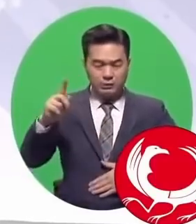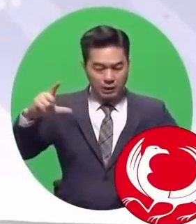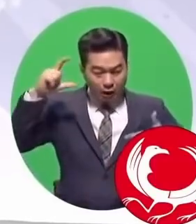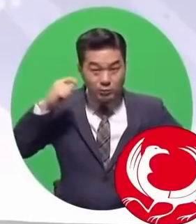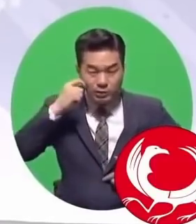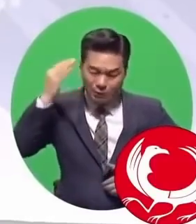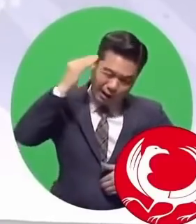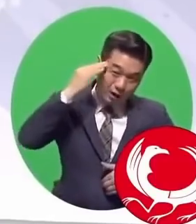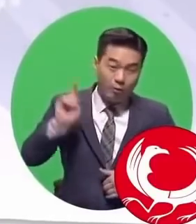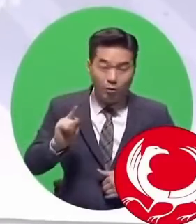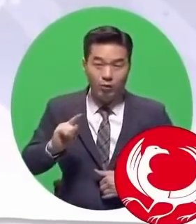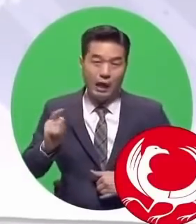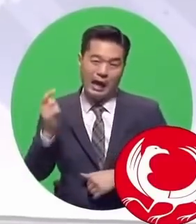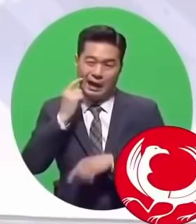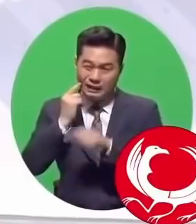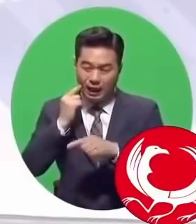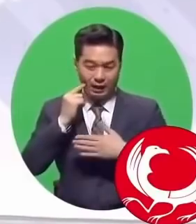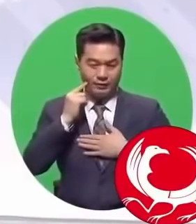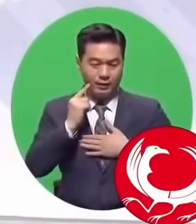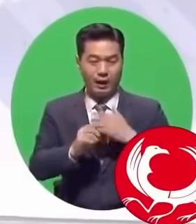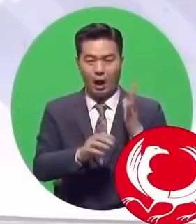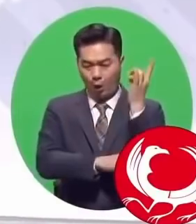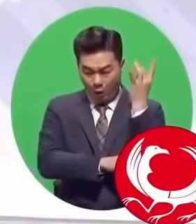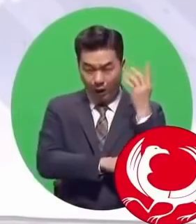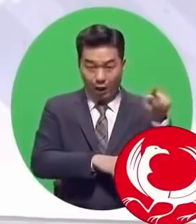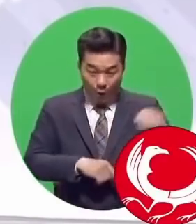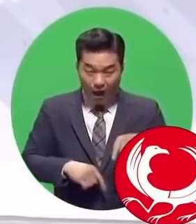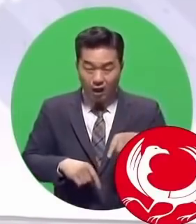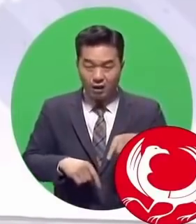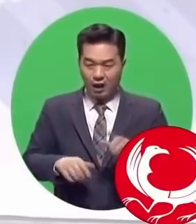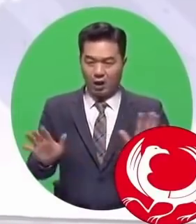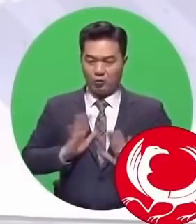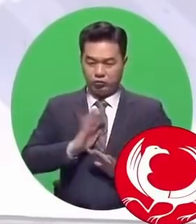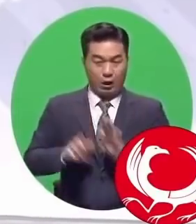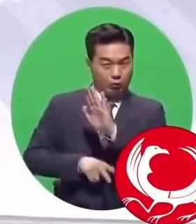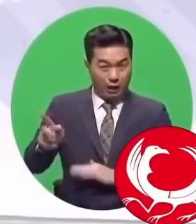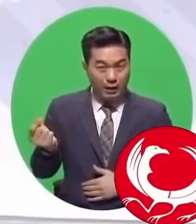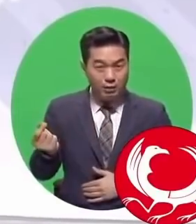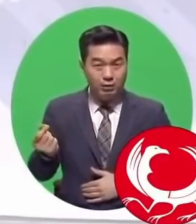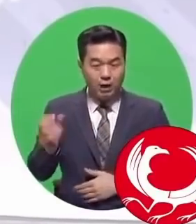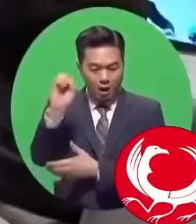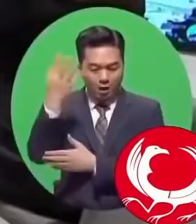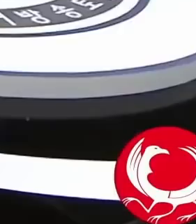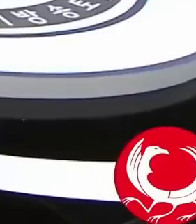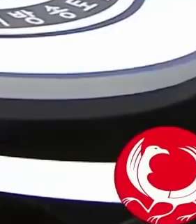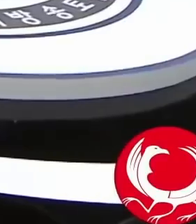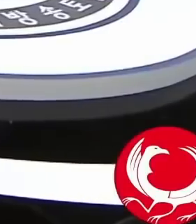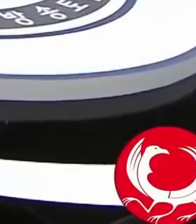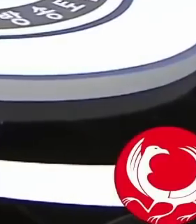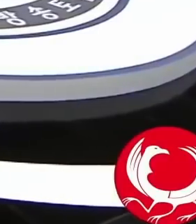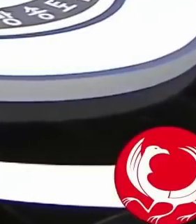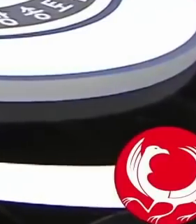짝퉁이 원조가 나타나면 겁이 나는 거겠죠. 이번 언론 탄압 너무 심했습니다. 네.